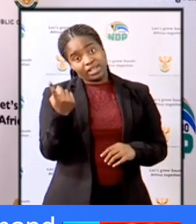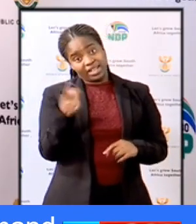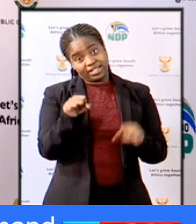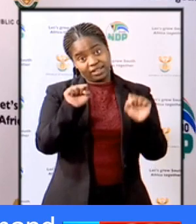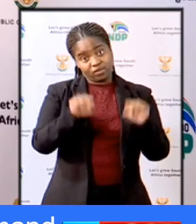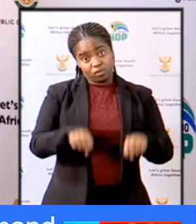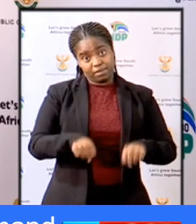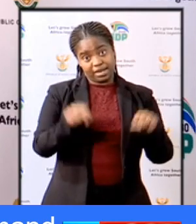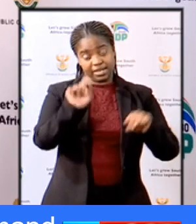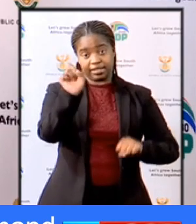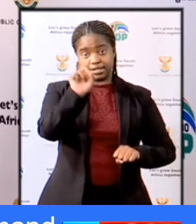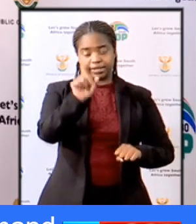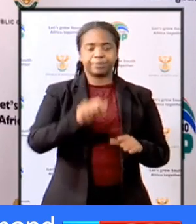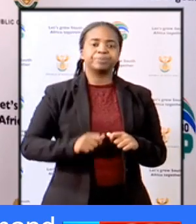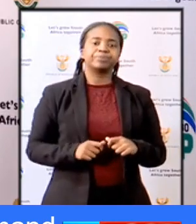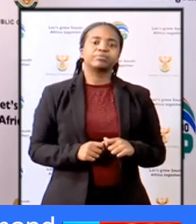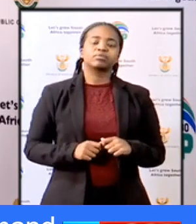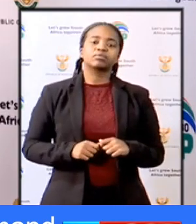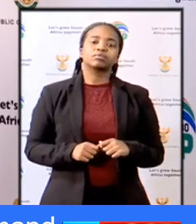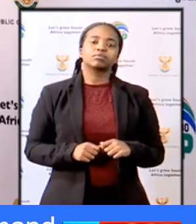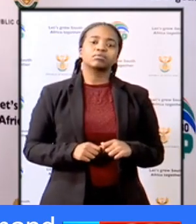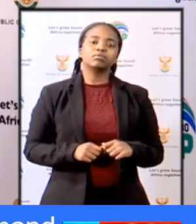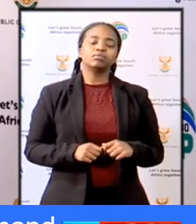osekuvunyelwe ukuthi